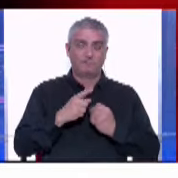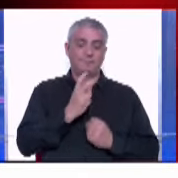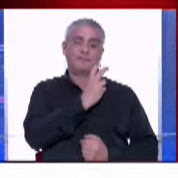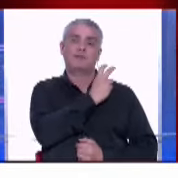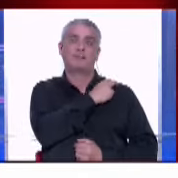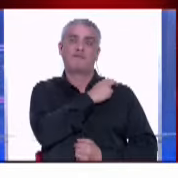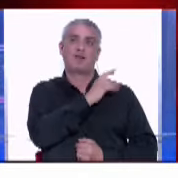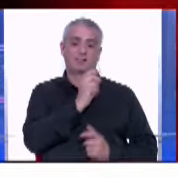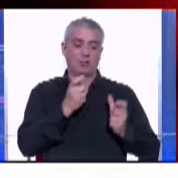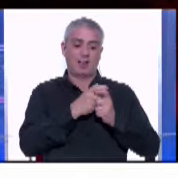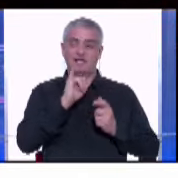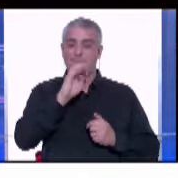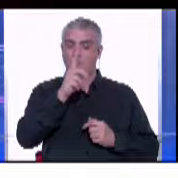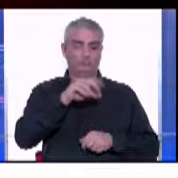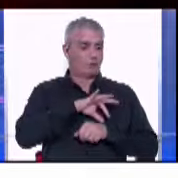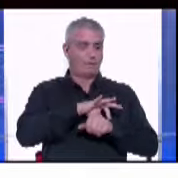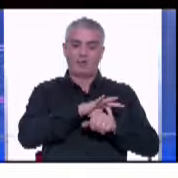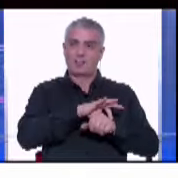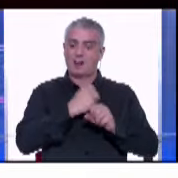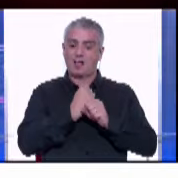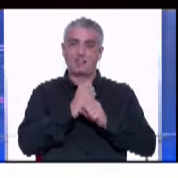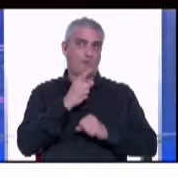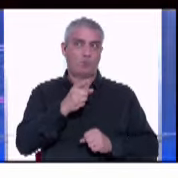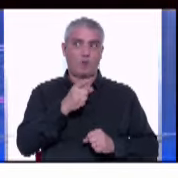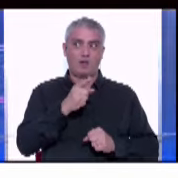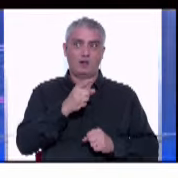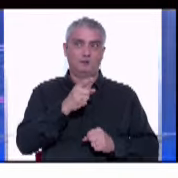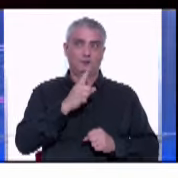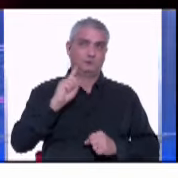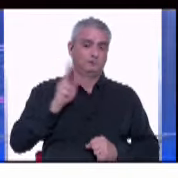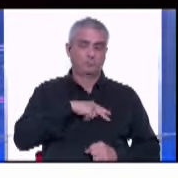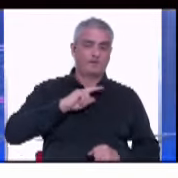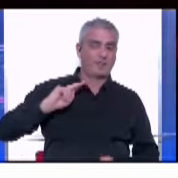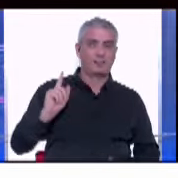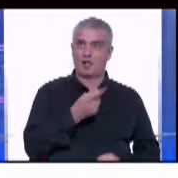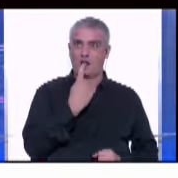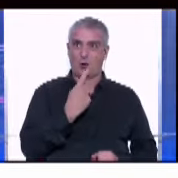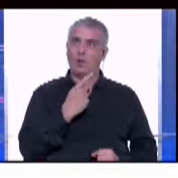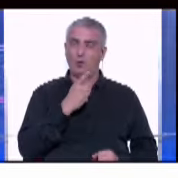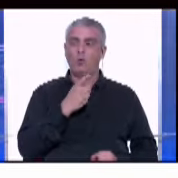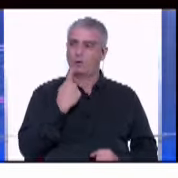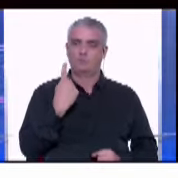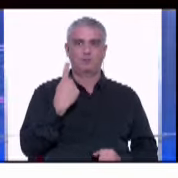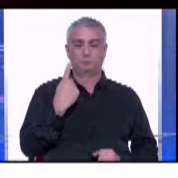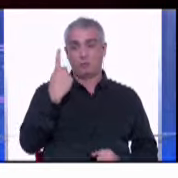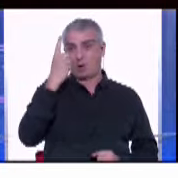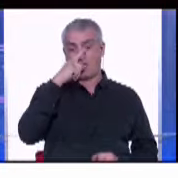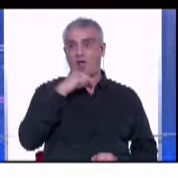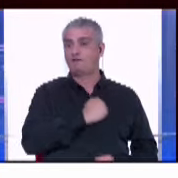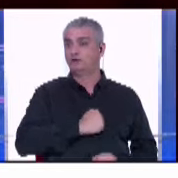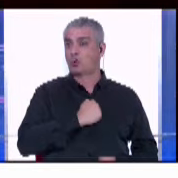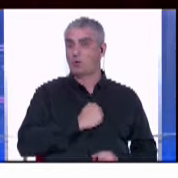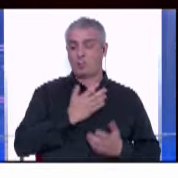מפקד הימ"מ, שהוא מנהל את הפעולה כולה, הוא בעצמו אף שכול